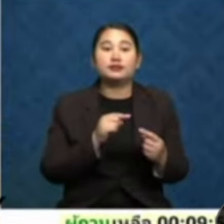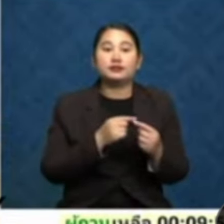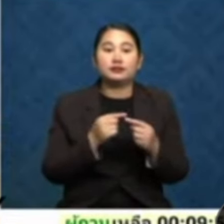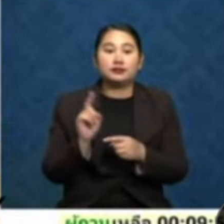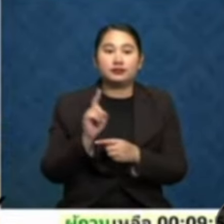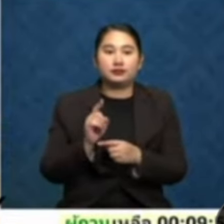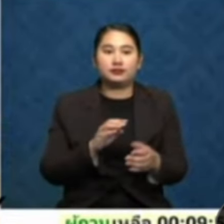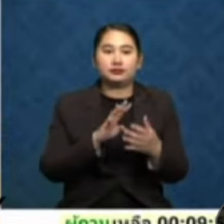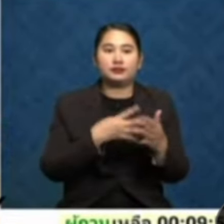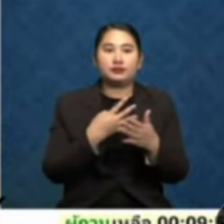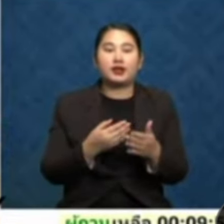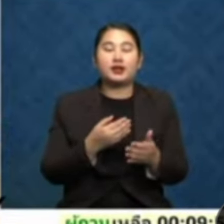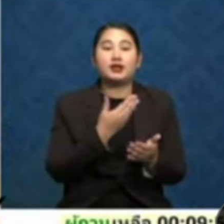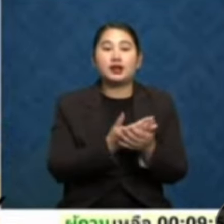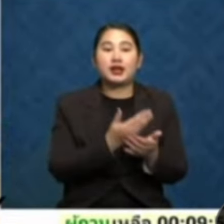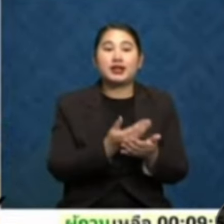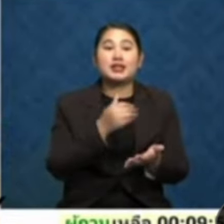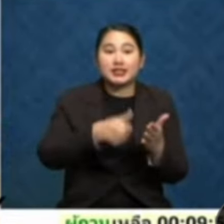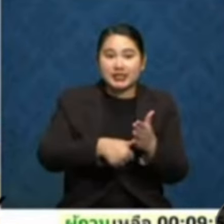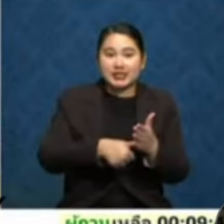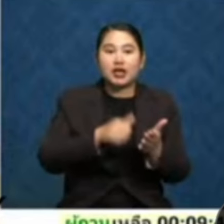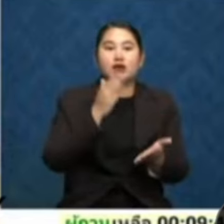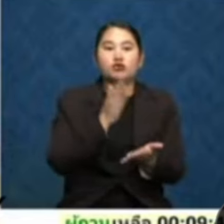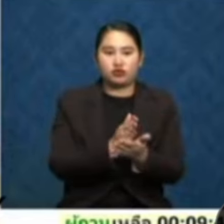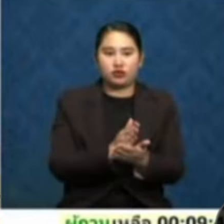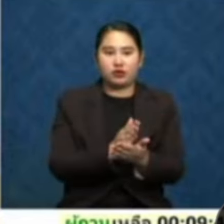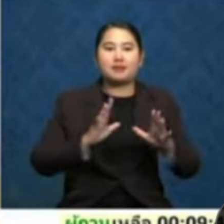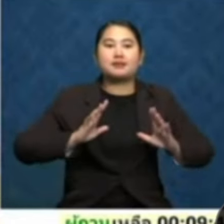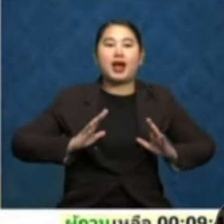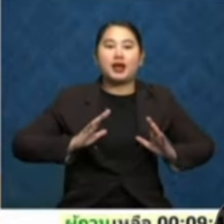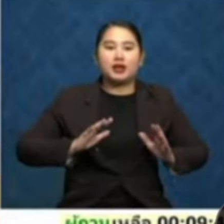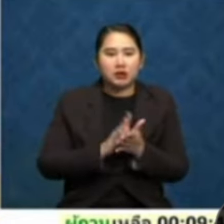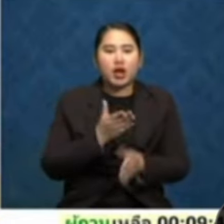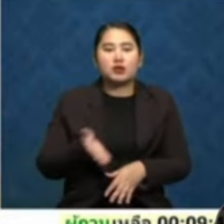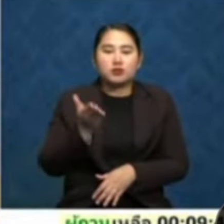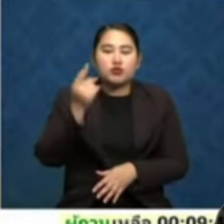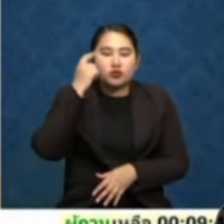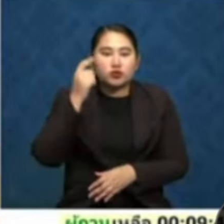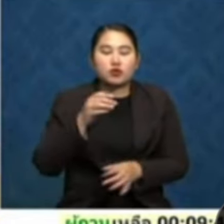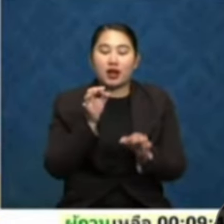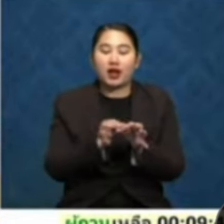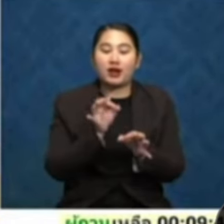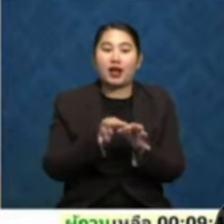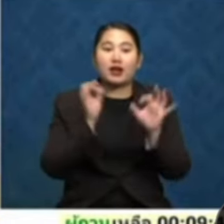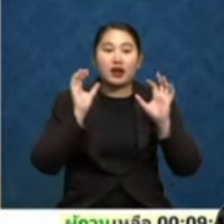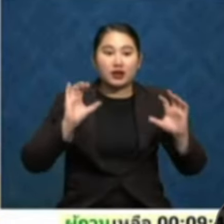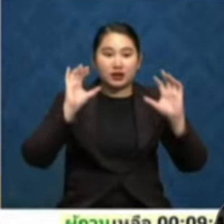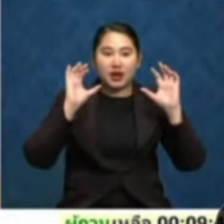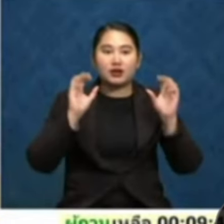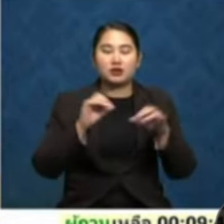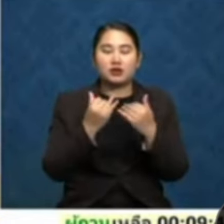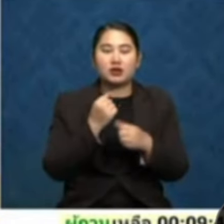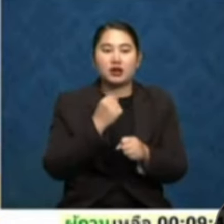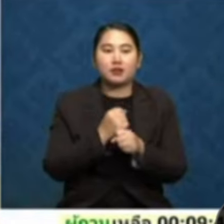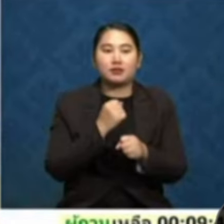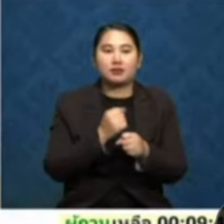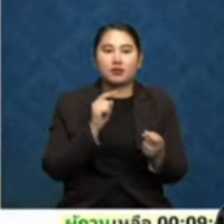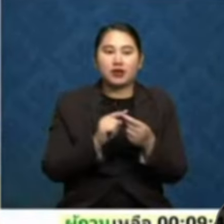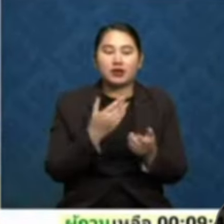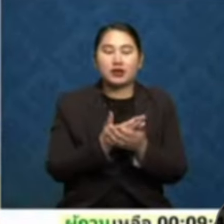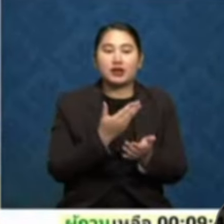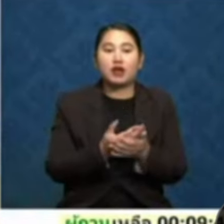ครับก็คือในมาตรการการพักชำระหนี้ต่างๆครับท่านประธานปัจจุบันที่เราทราบกันดีอยู่แล้วว่าธนาคารของรัฐนะครับมีมาตรการในการพักเงินต้น